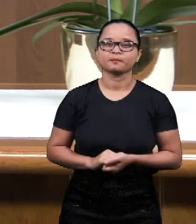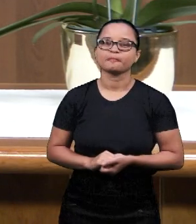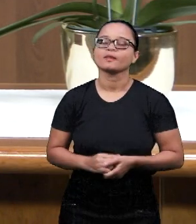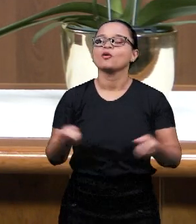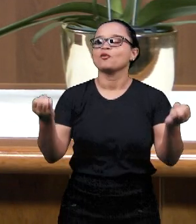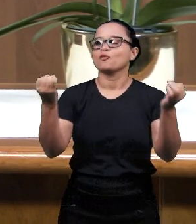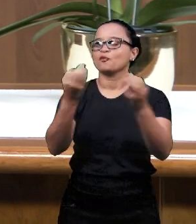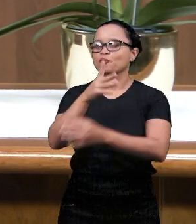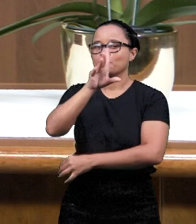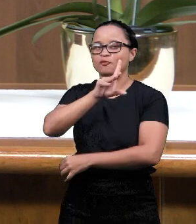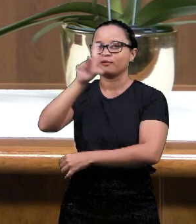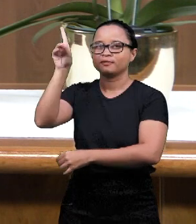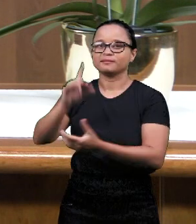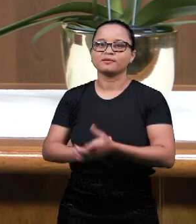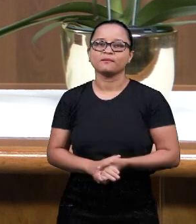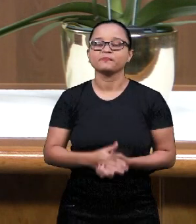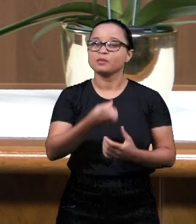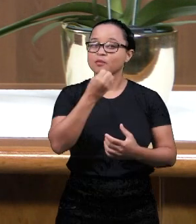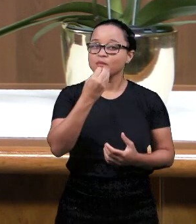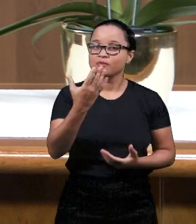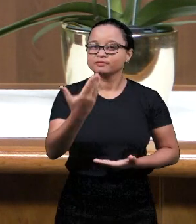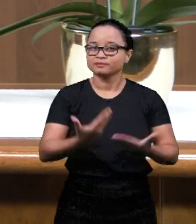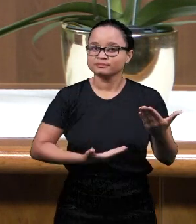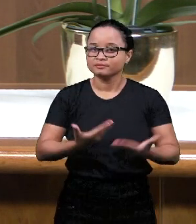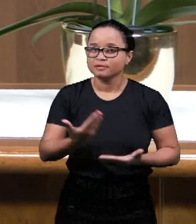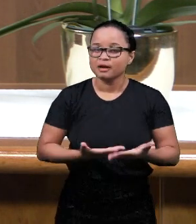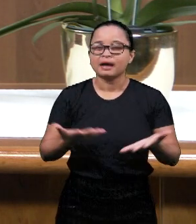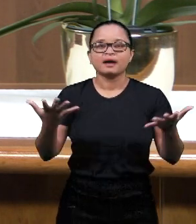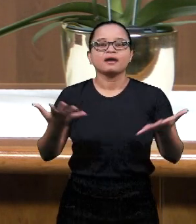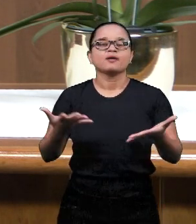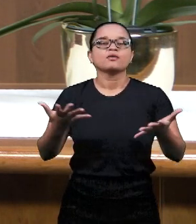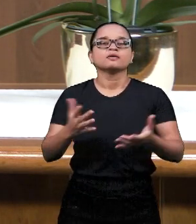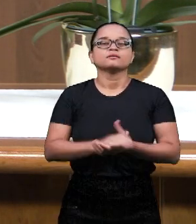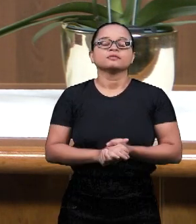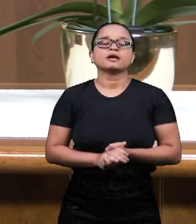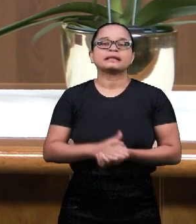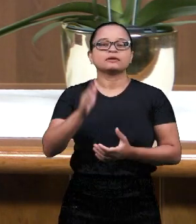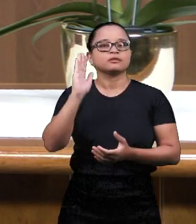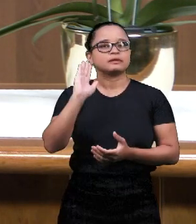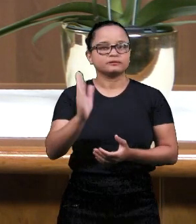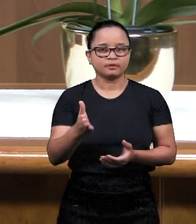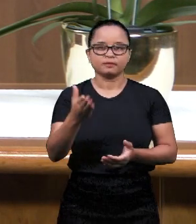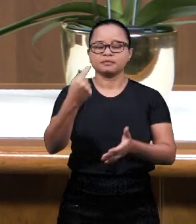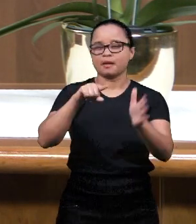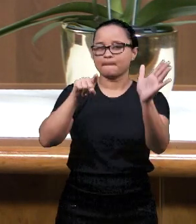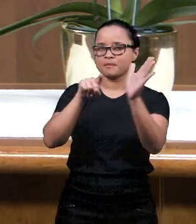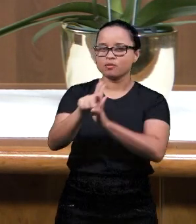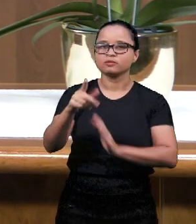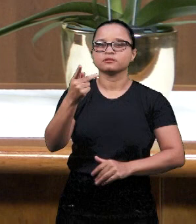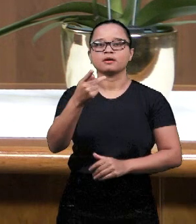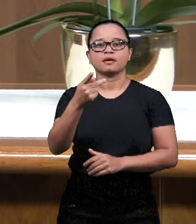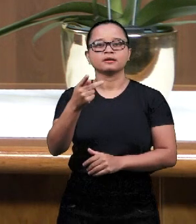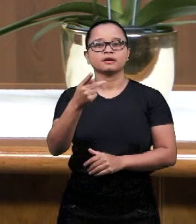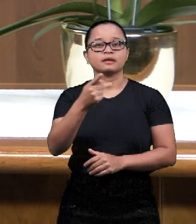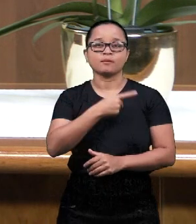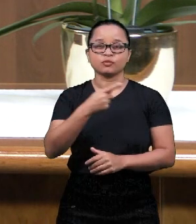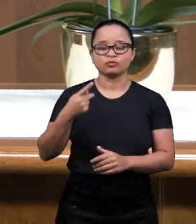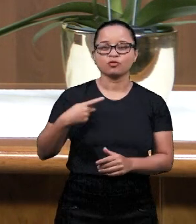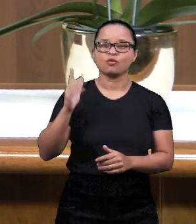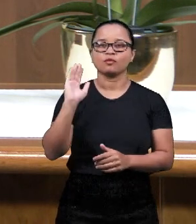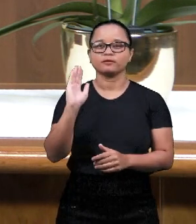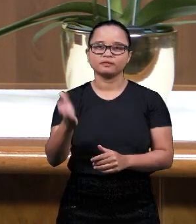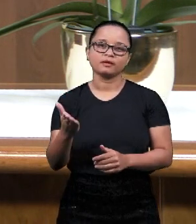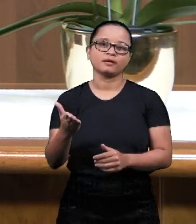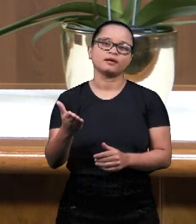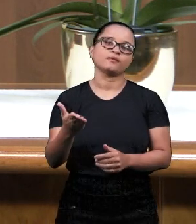Gloire à Dieu. Très bien, mes frères et sœurs. Passons maintenant aux questions que les pasteurs vont travailler avec les